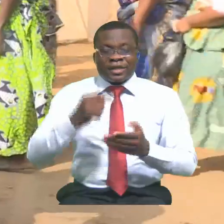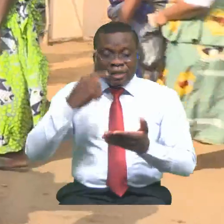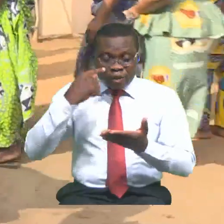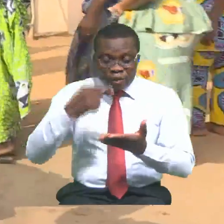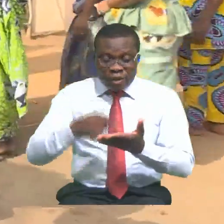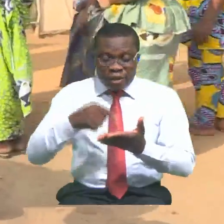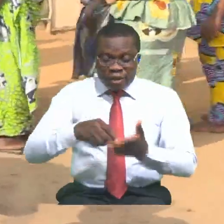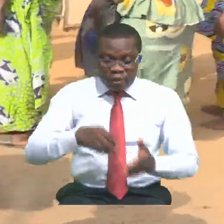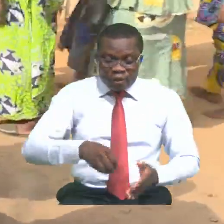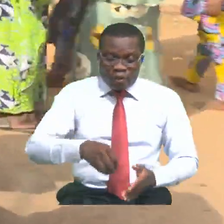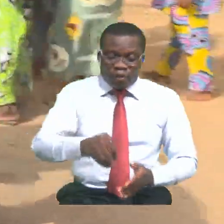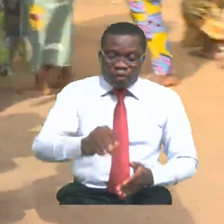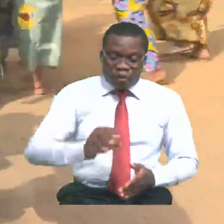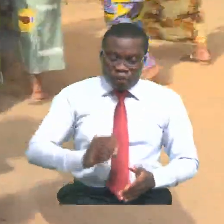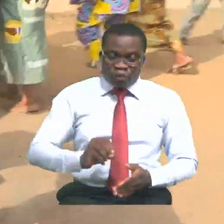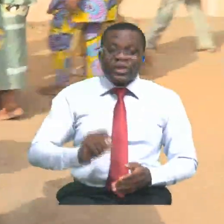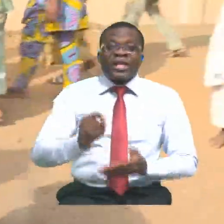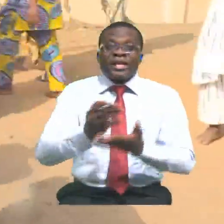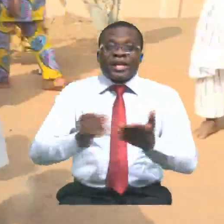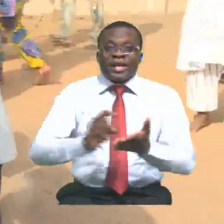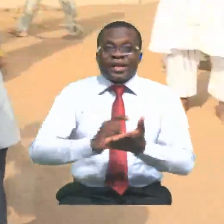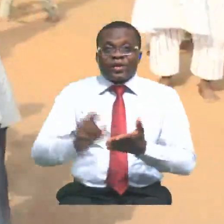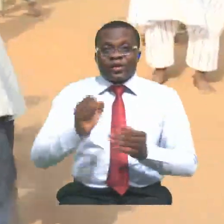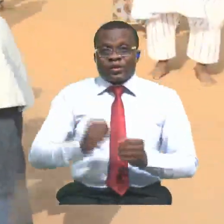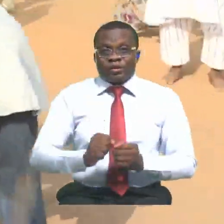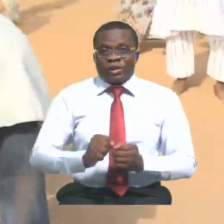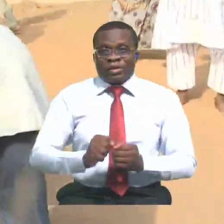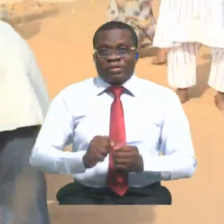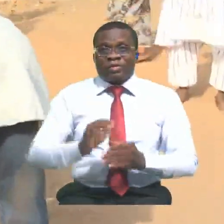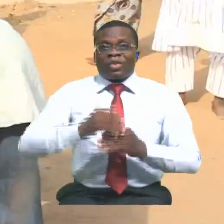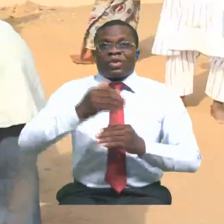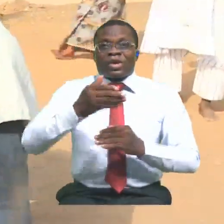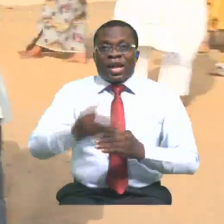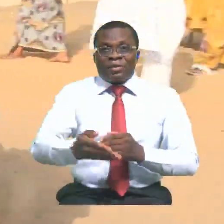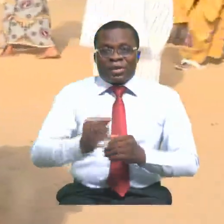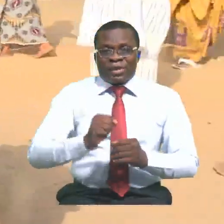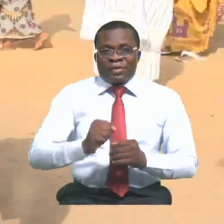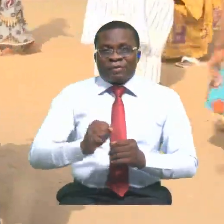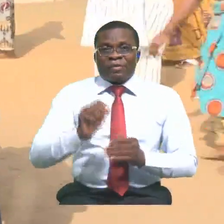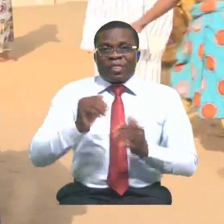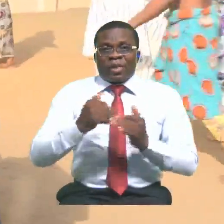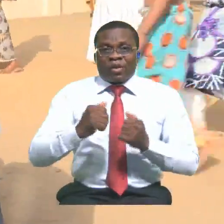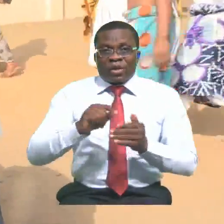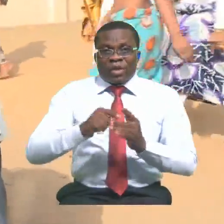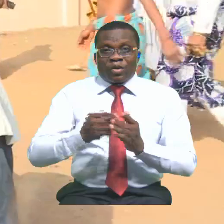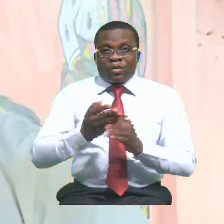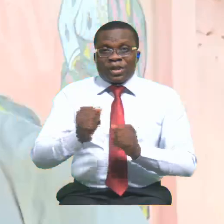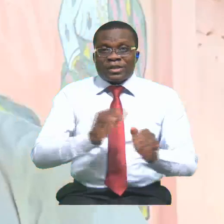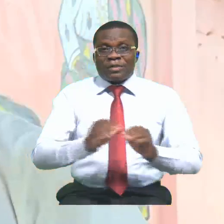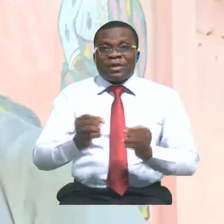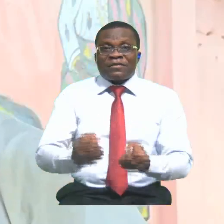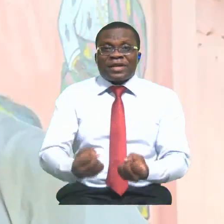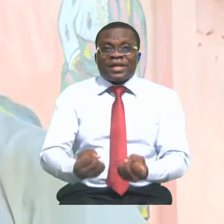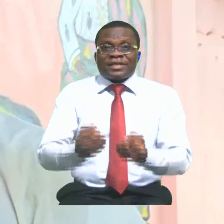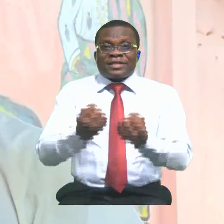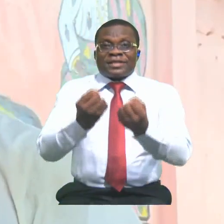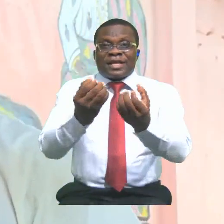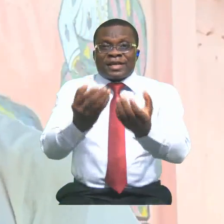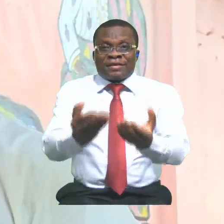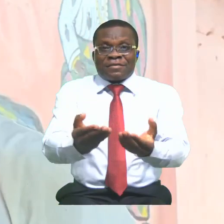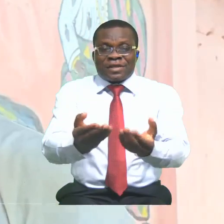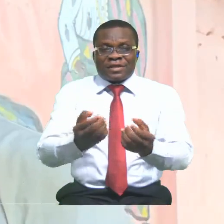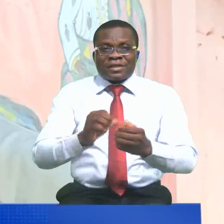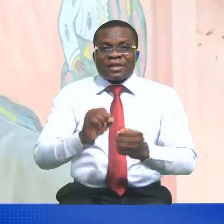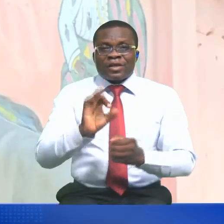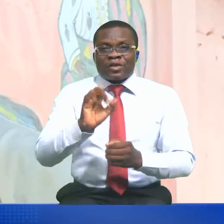du Fa il y a quelques semaines. Juste après la consultation, on a commencé par faire les sacrifices. Les sacrifices de